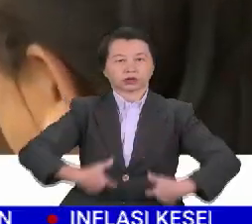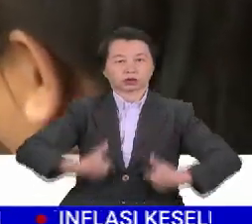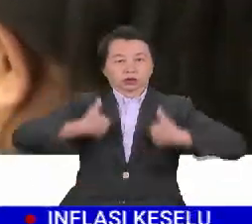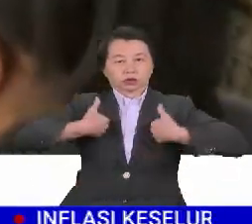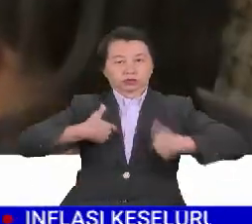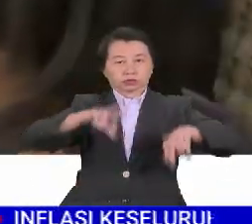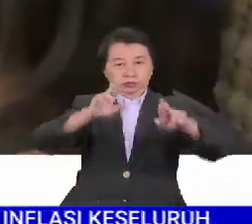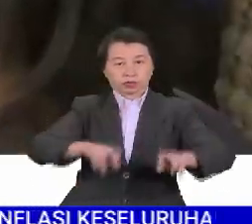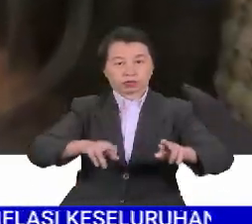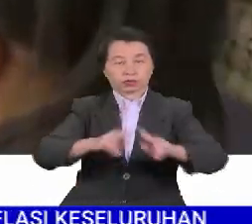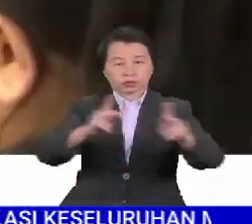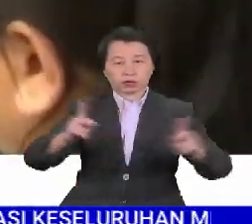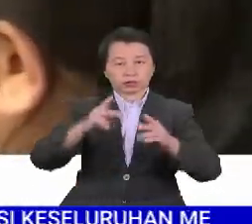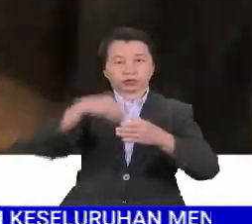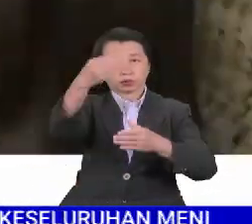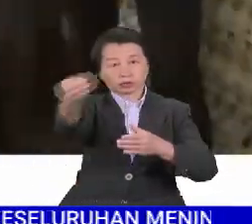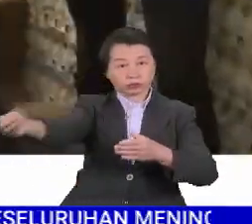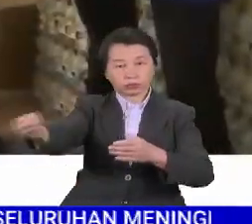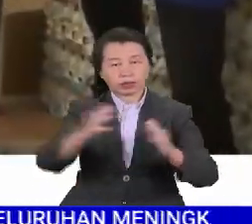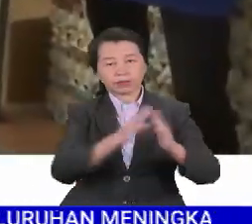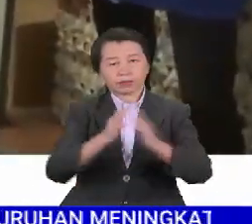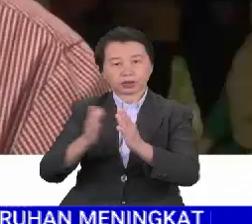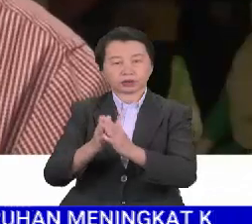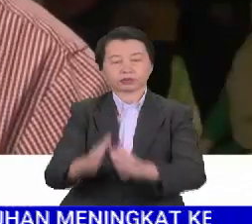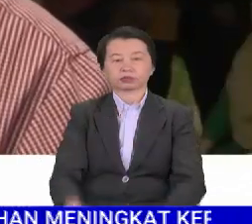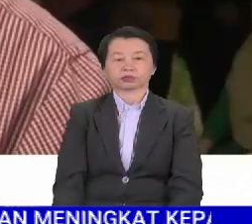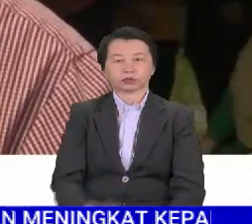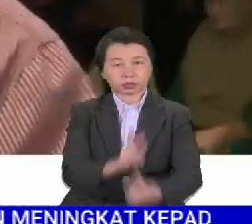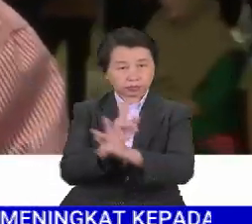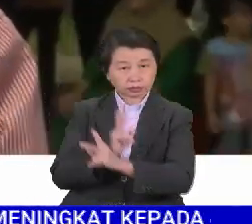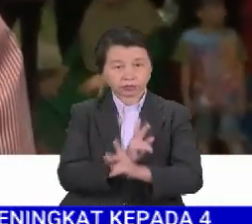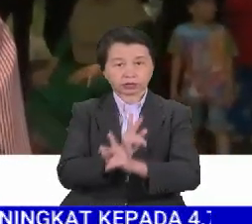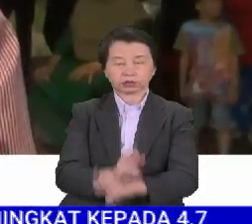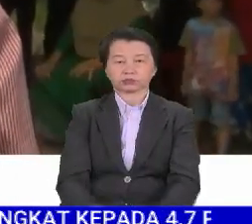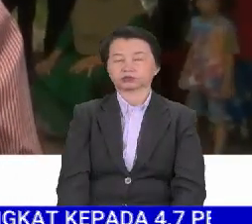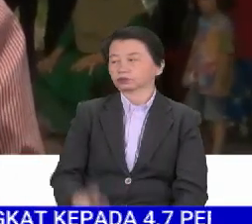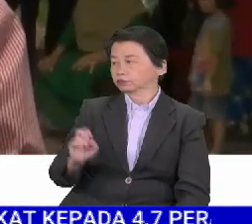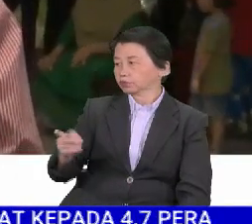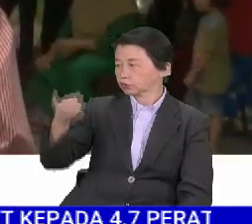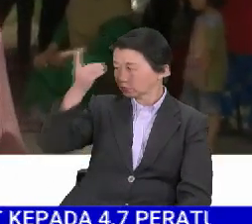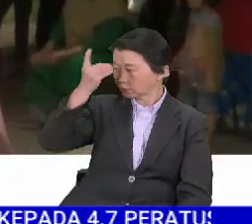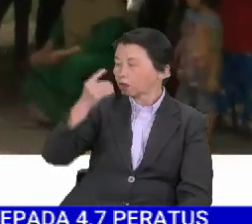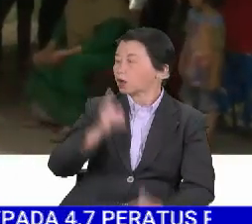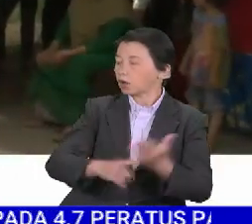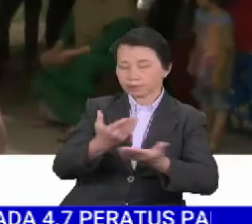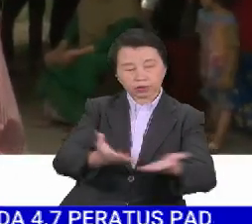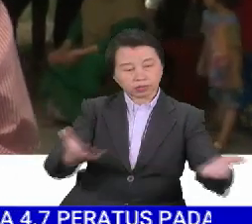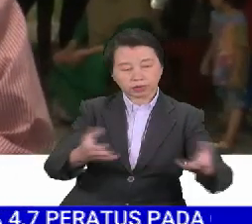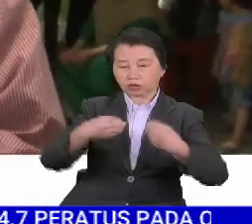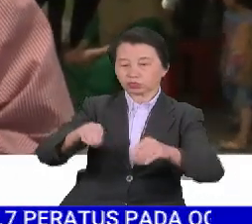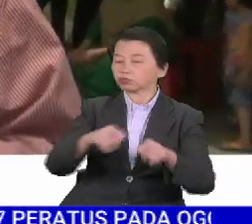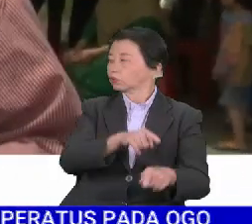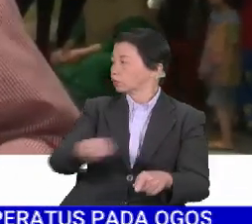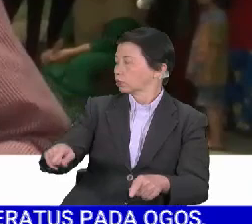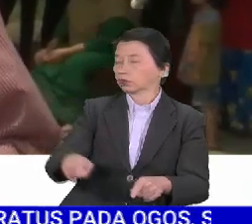di kawasan luar bandar ini terjaga. Jadi Tok, Apa antara barangan-barangan yang dijual untuk program ini?